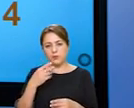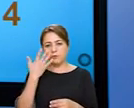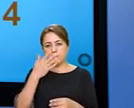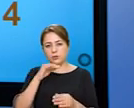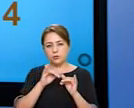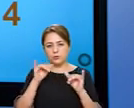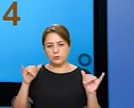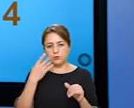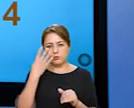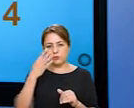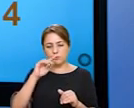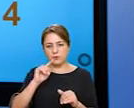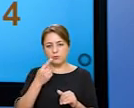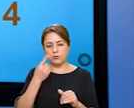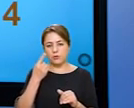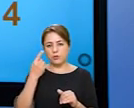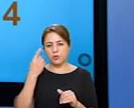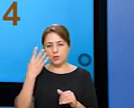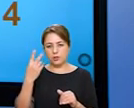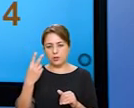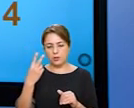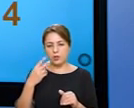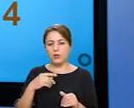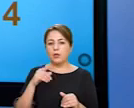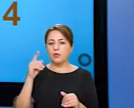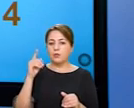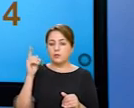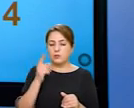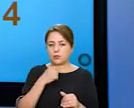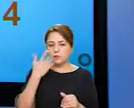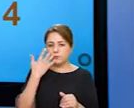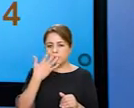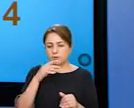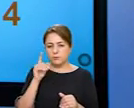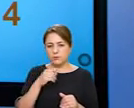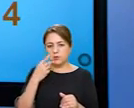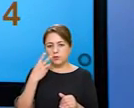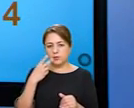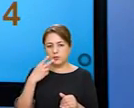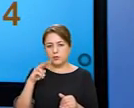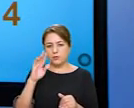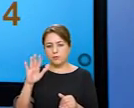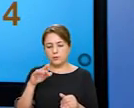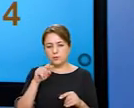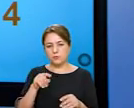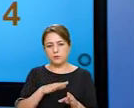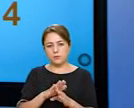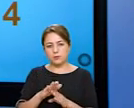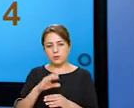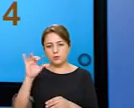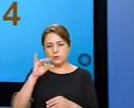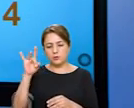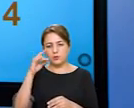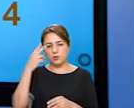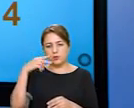5-ні көпейтірдік 4.10-2-ге. Тақсым 5.125. Ва бу амалны бачарсек суратымыз